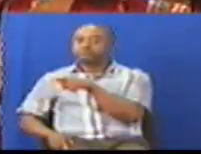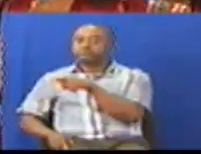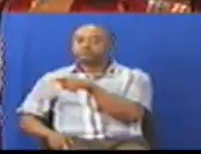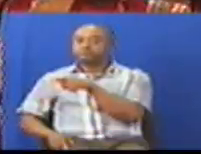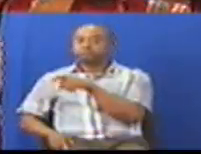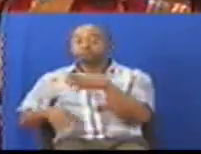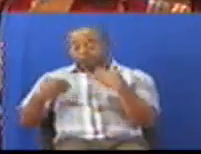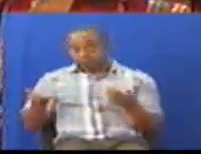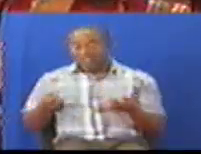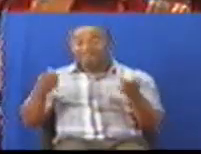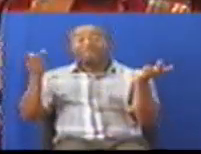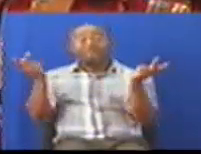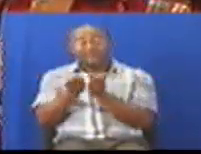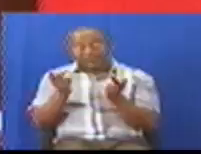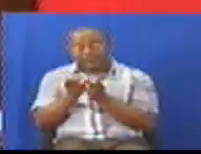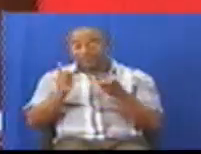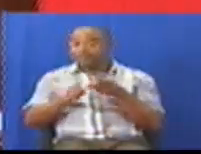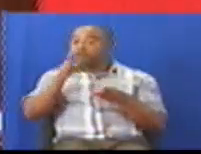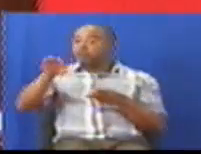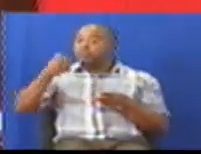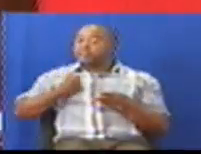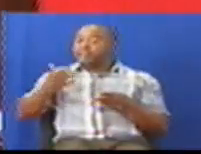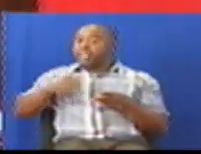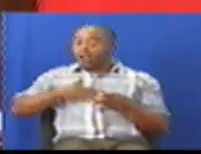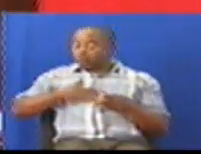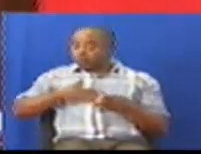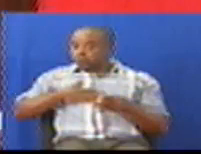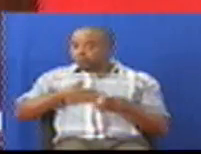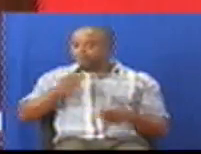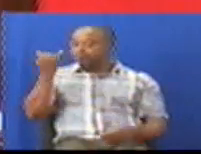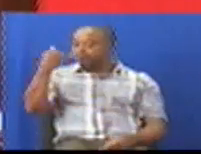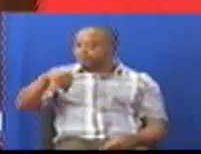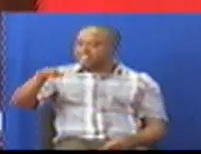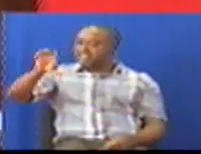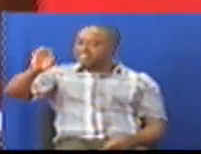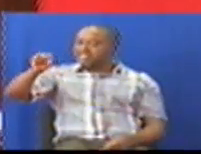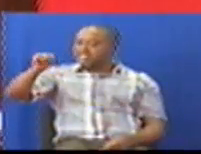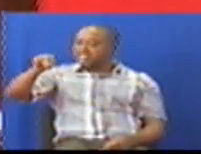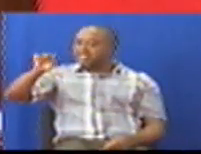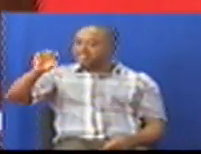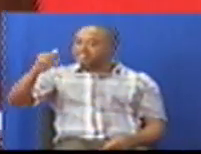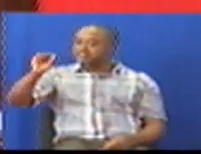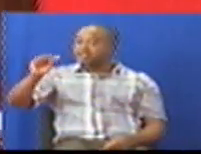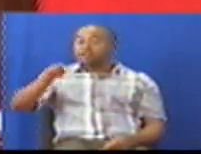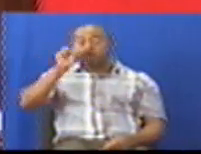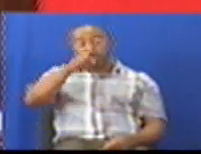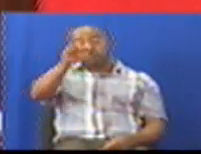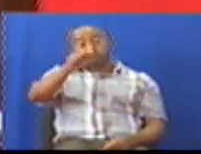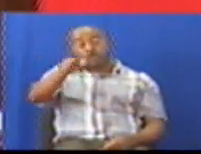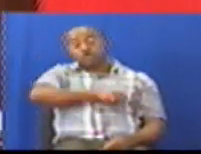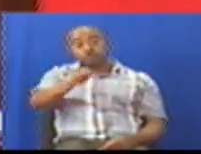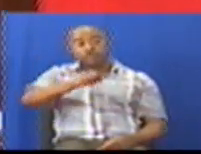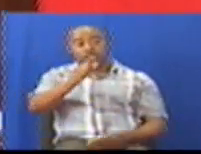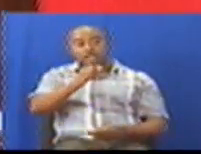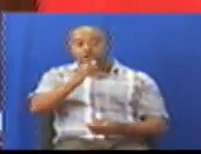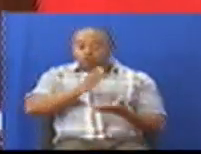Lakini vile vile na wewe dada yangu Jenista, kwa kazi unazozifanya kule Peramio upite bila